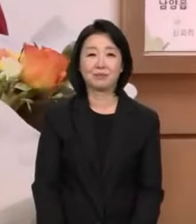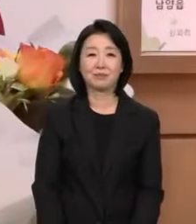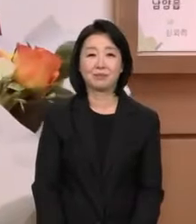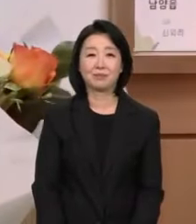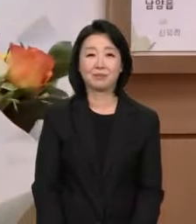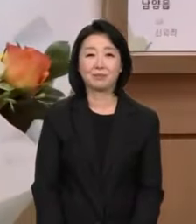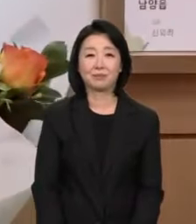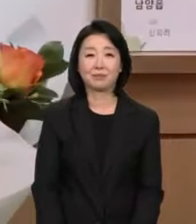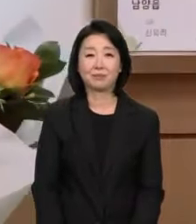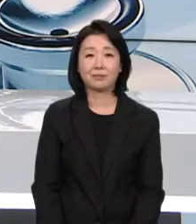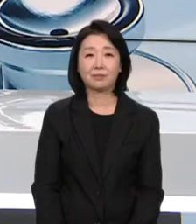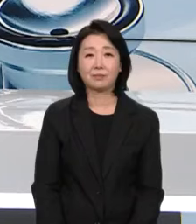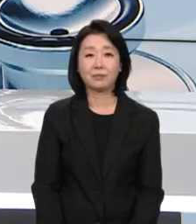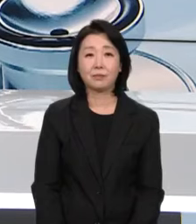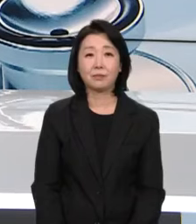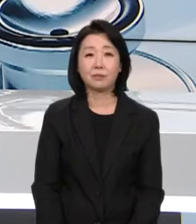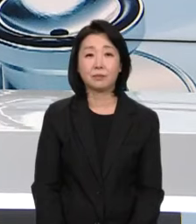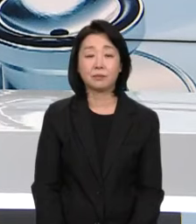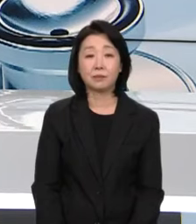강버들입니다.